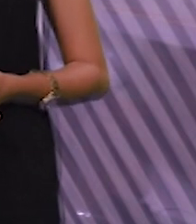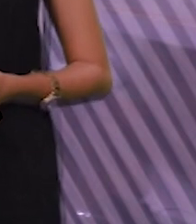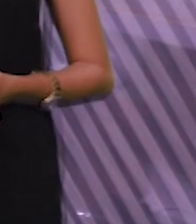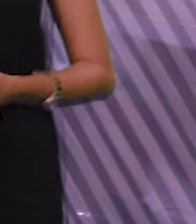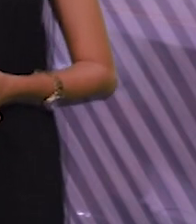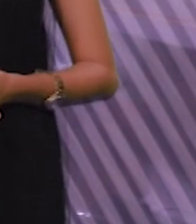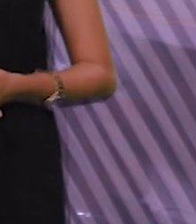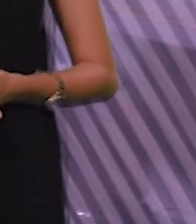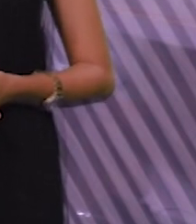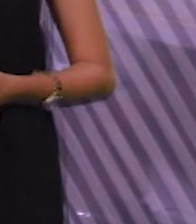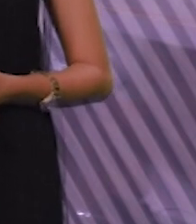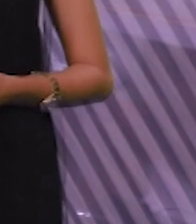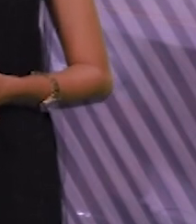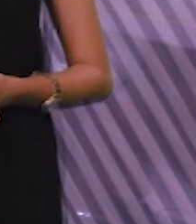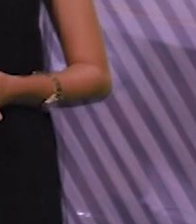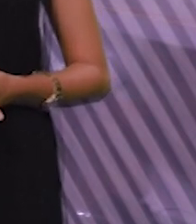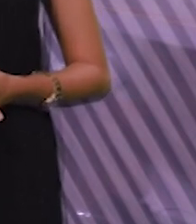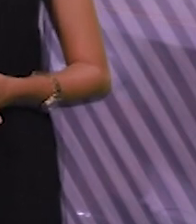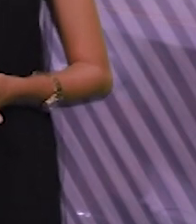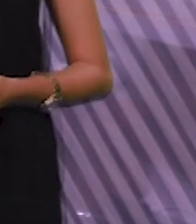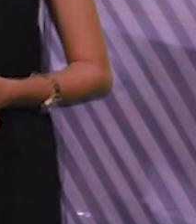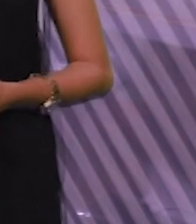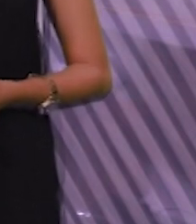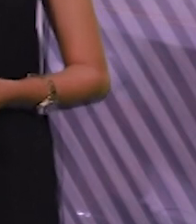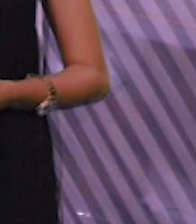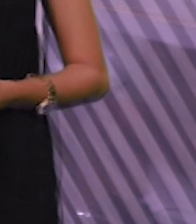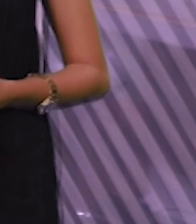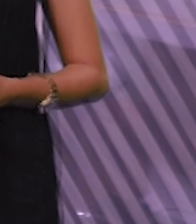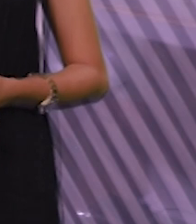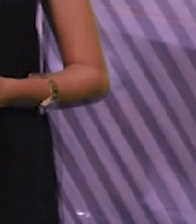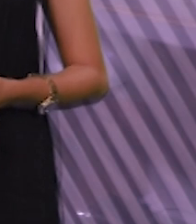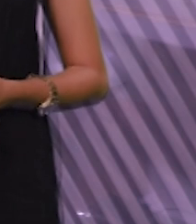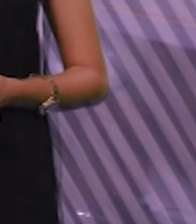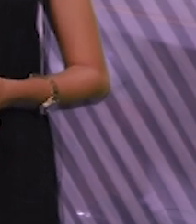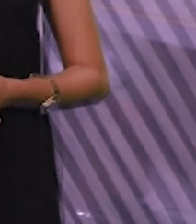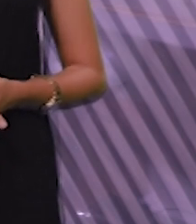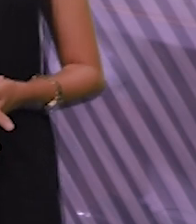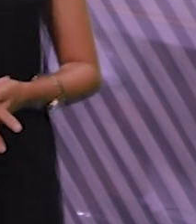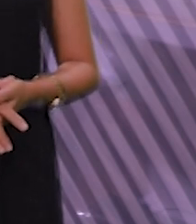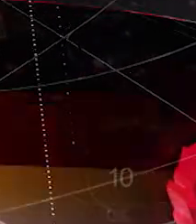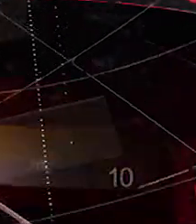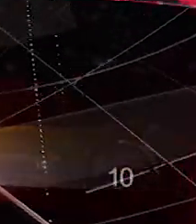Antes de todo, sir, atuhari video idane, ketahlua klik like, comment, no subscribe, my kanal YouTube idane.